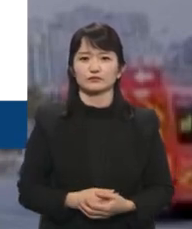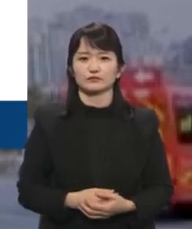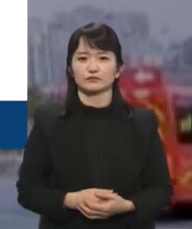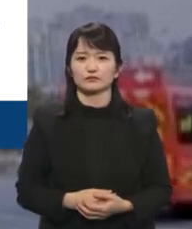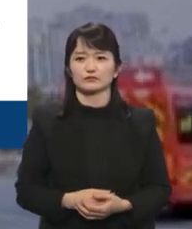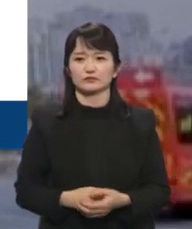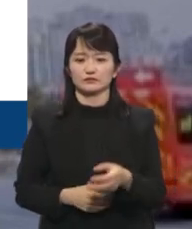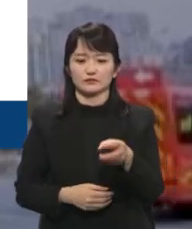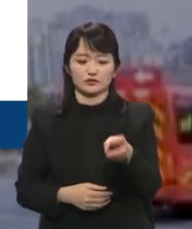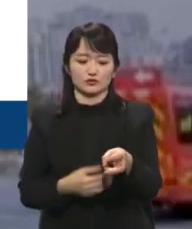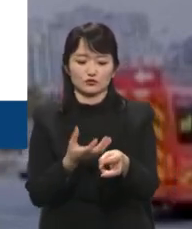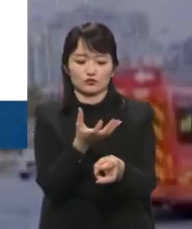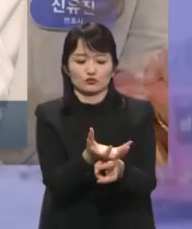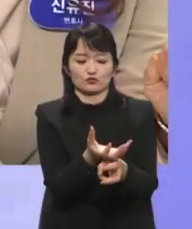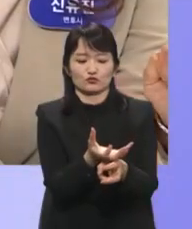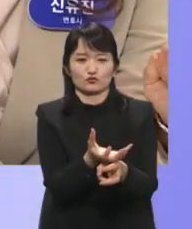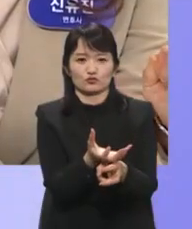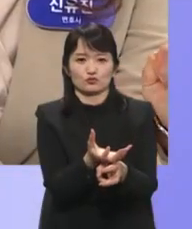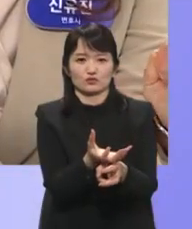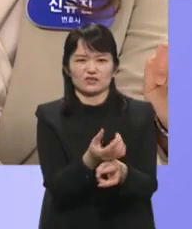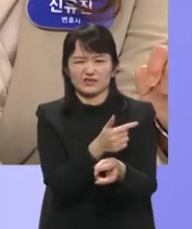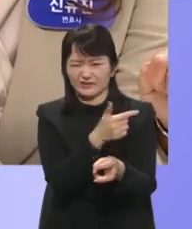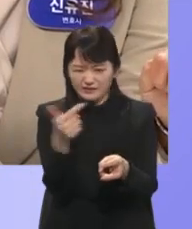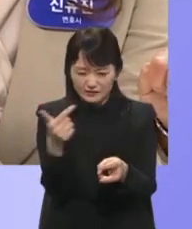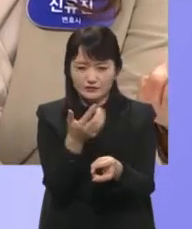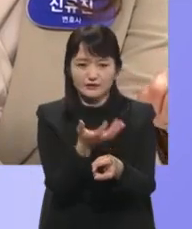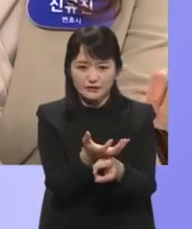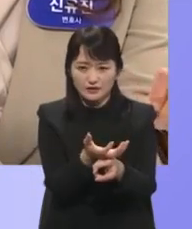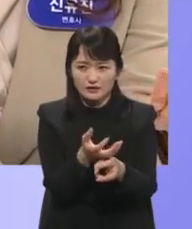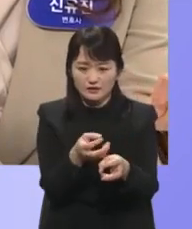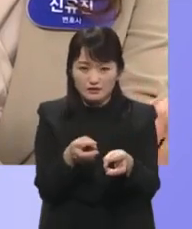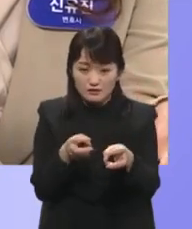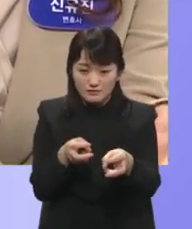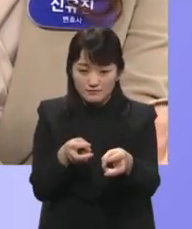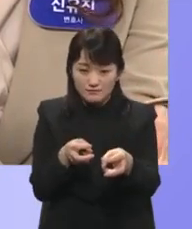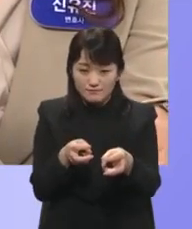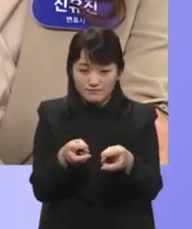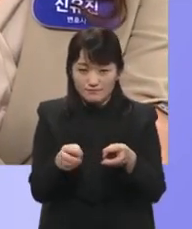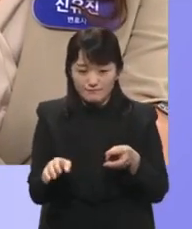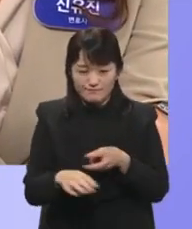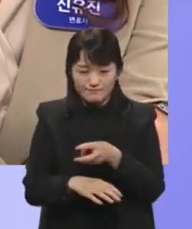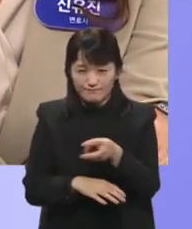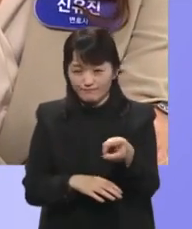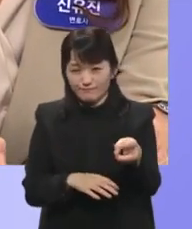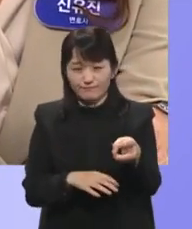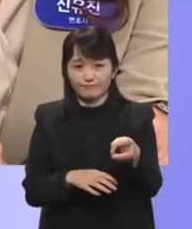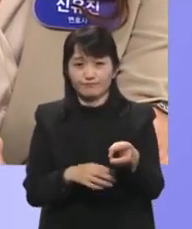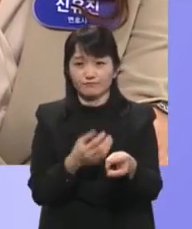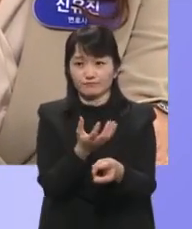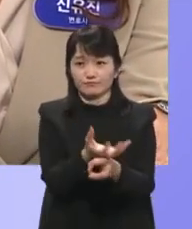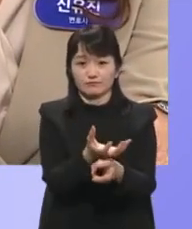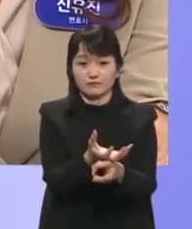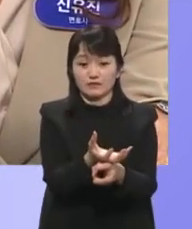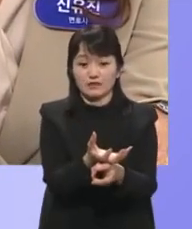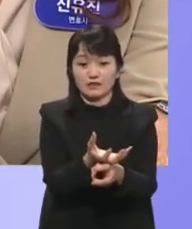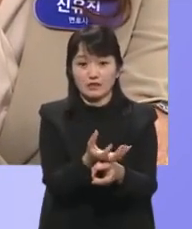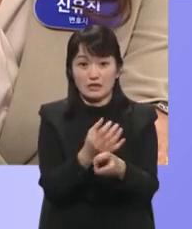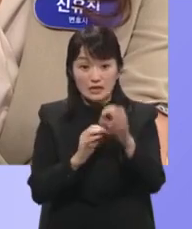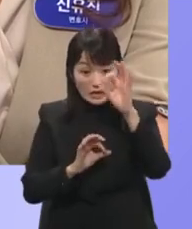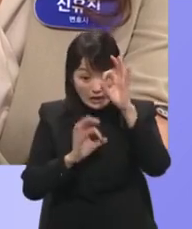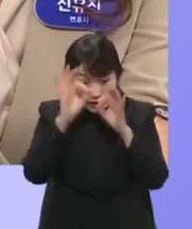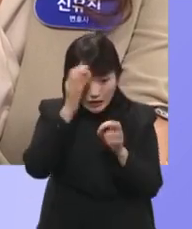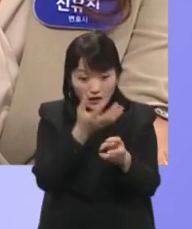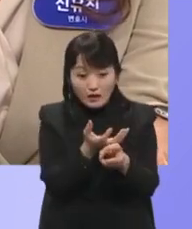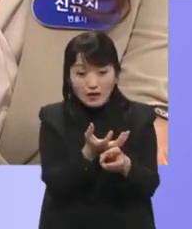이제 적재함 같은 경우에 이제 특히 이제 대형 차량들이 도로에 다닐 때 저렇게 이제 적재함이 어 부주의로 인해서 뭐 열려